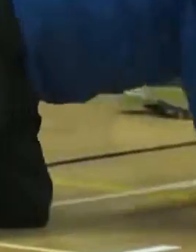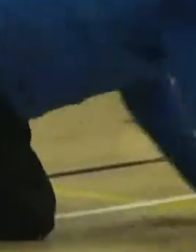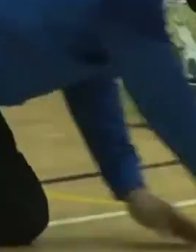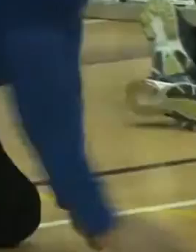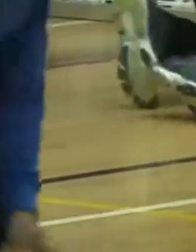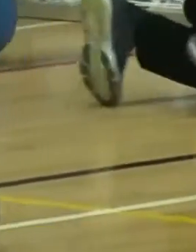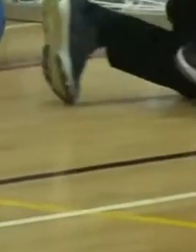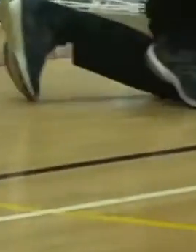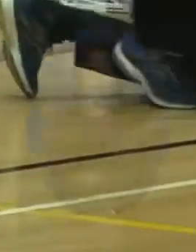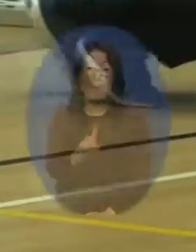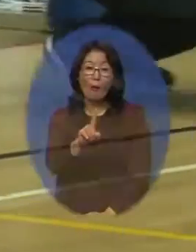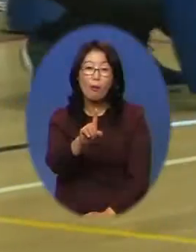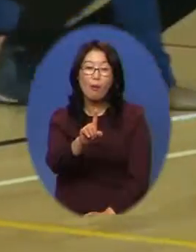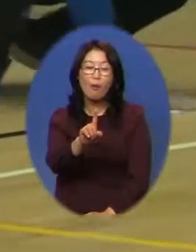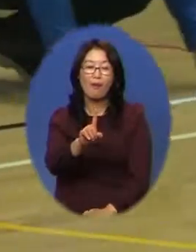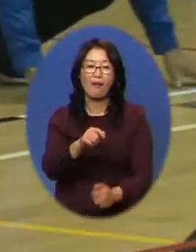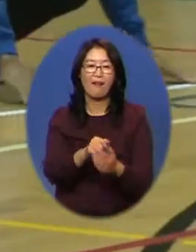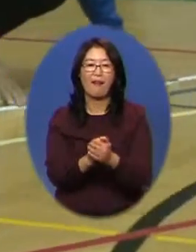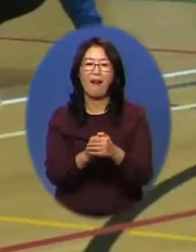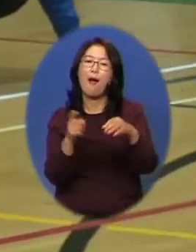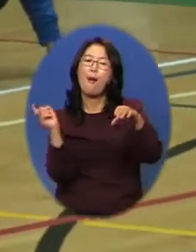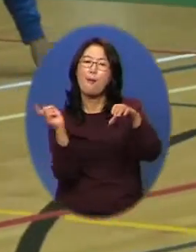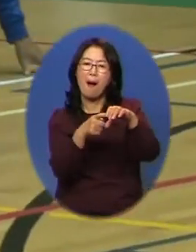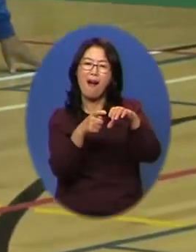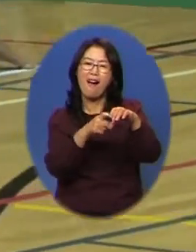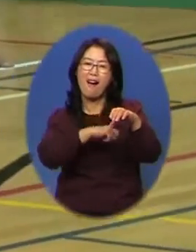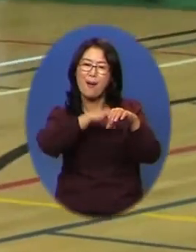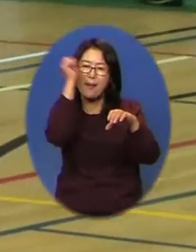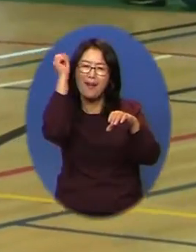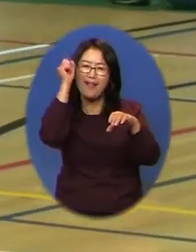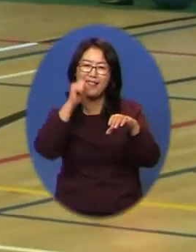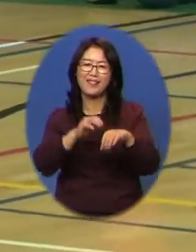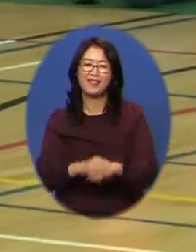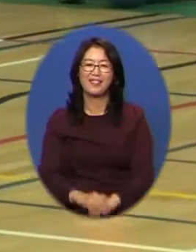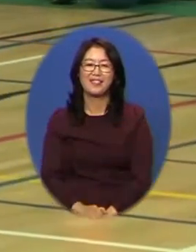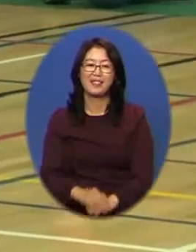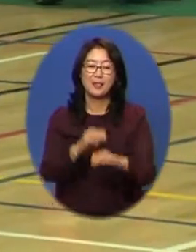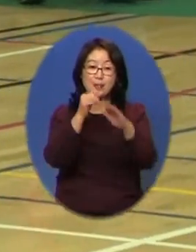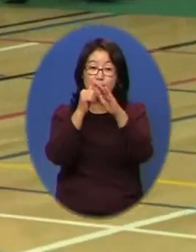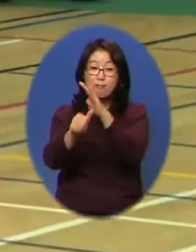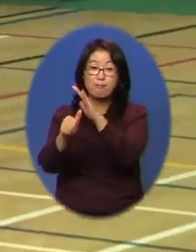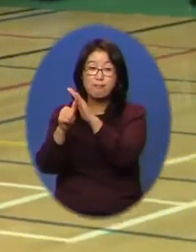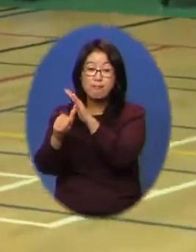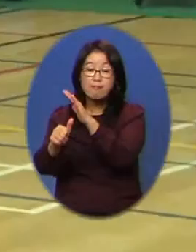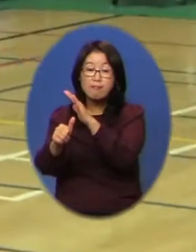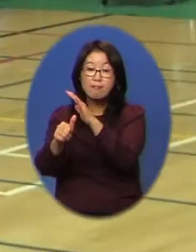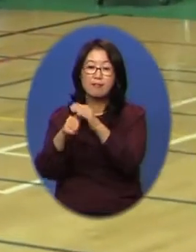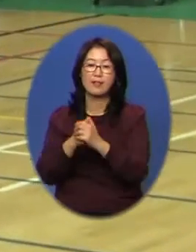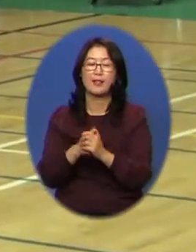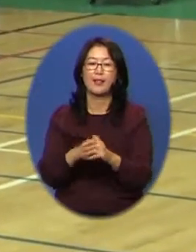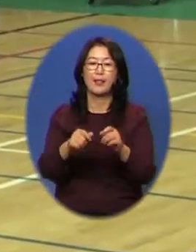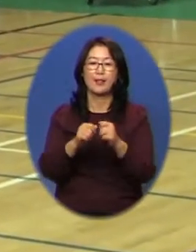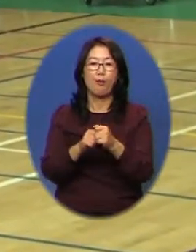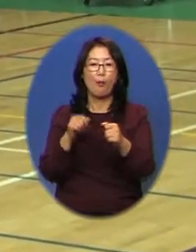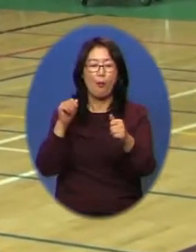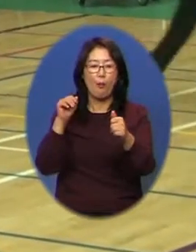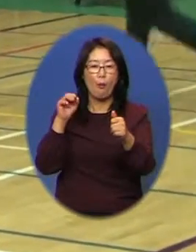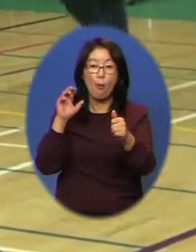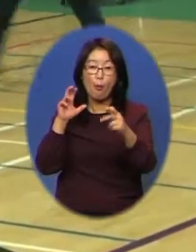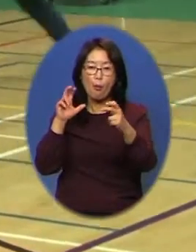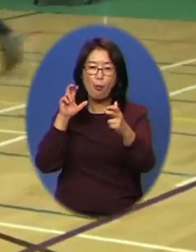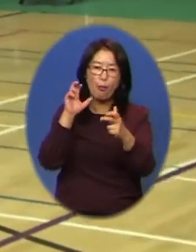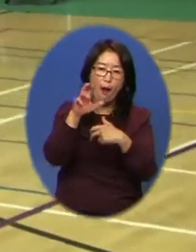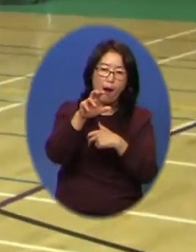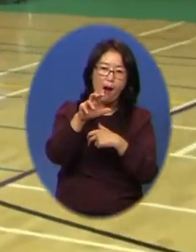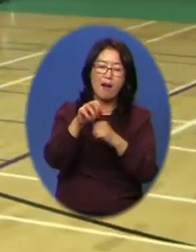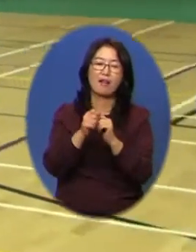이렇게 되면 골로 인정이 되는 겁니다. 그리고 이제 우리 선수들 한 번씩 공격할 기회를